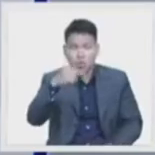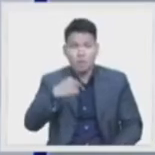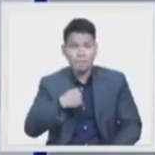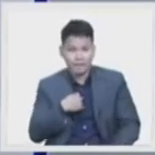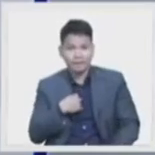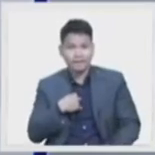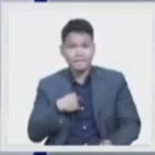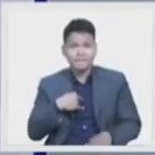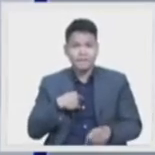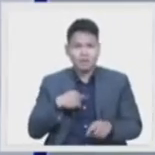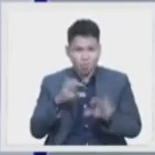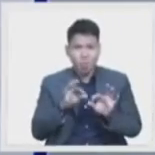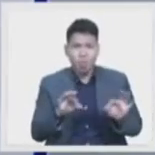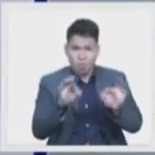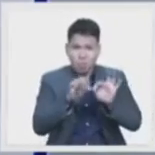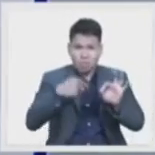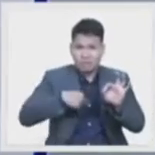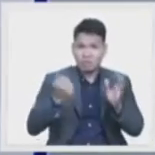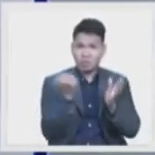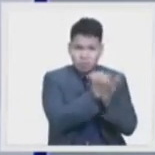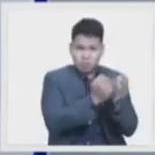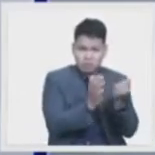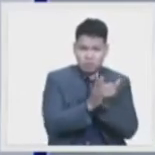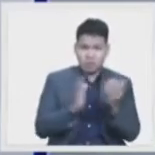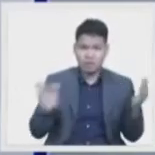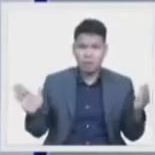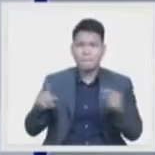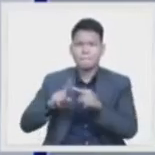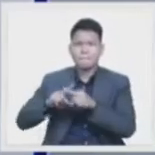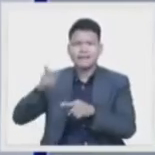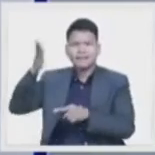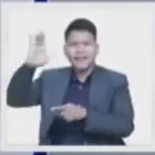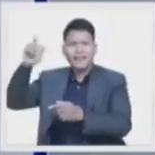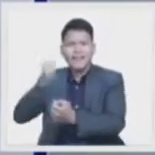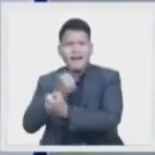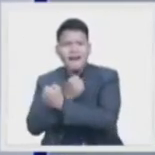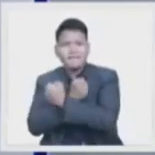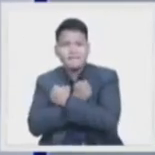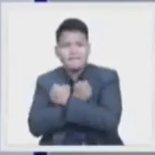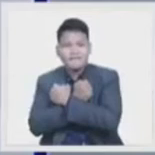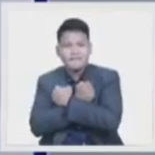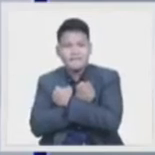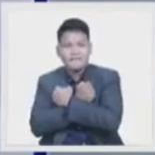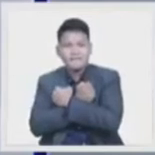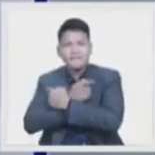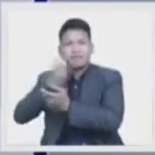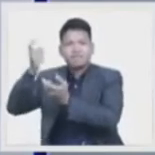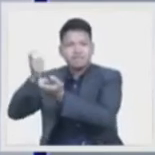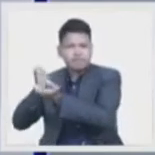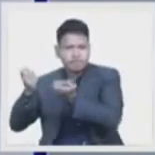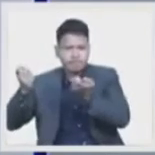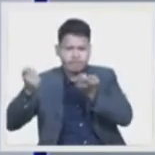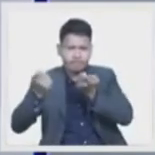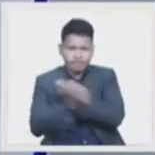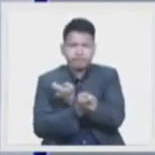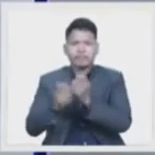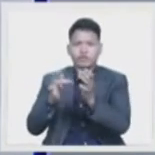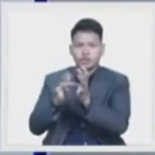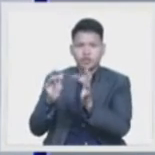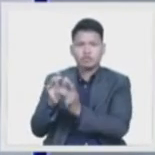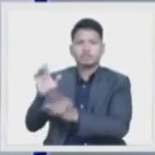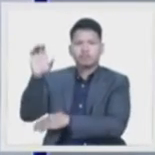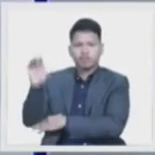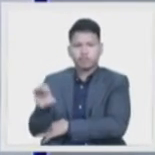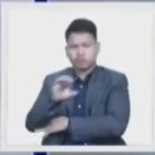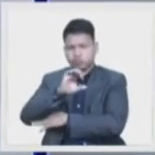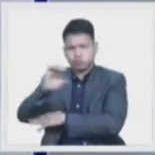angay, ilansang dito sa cross. Tungod sa gugma sa Dios, mga kaigilaan, gipadala si Kristo. O sa